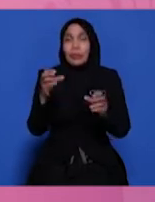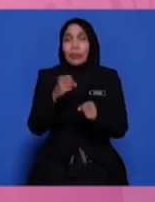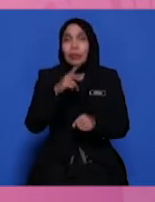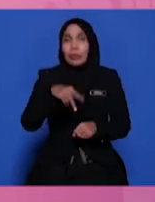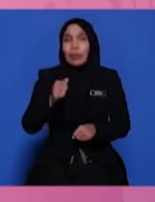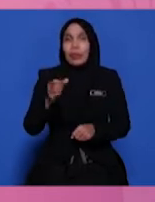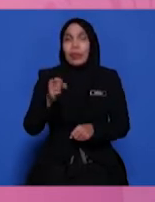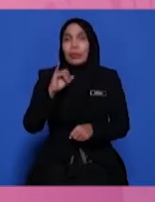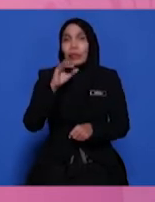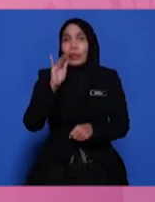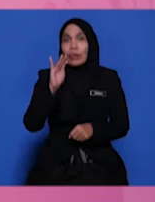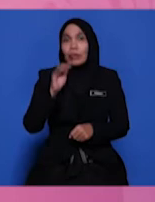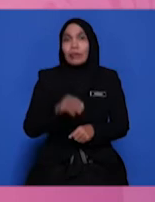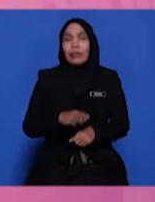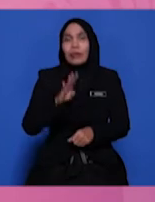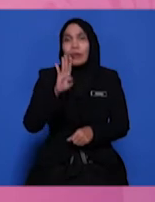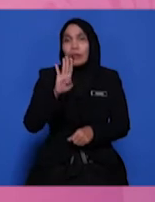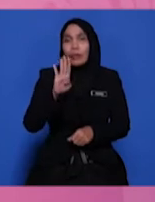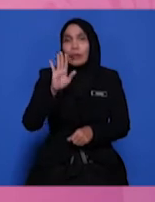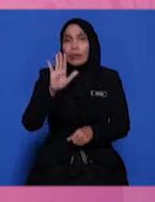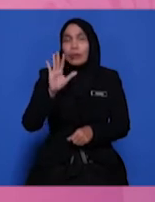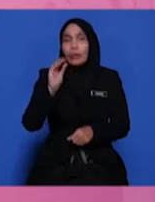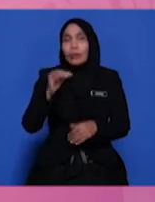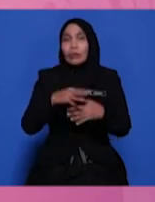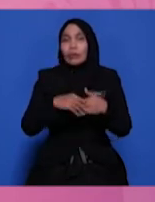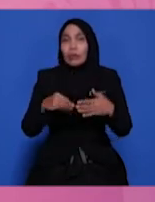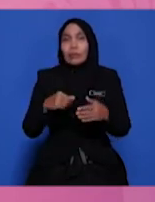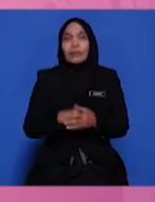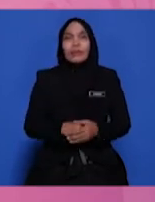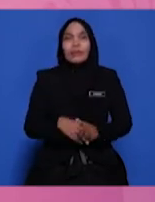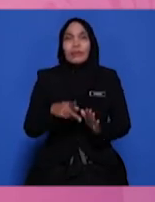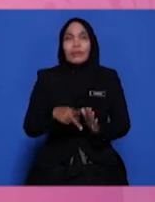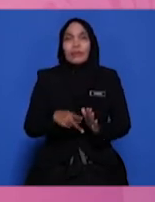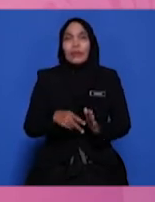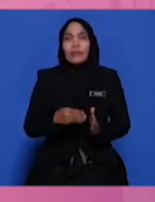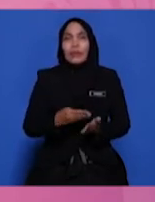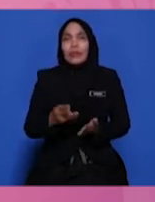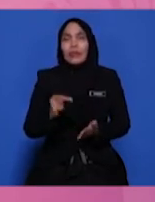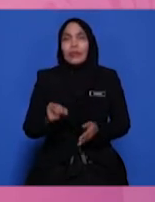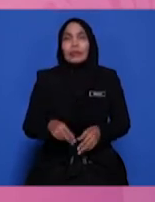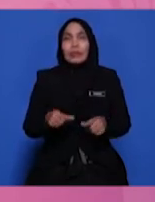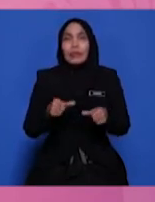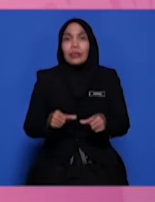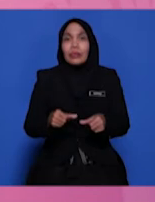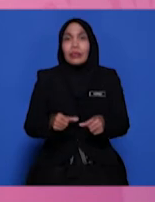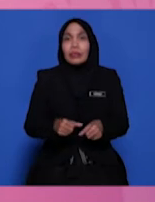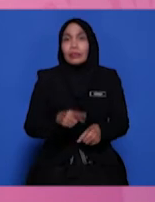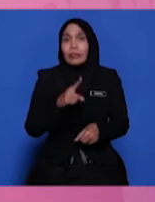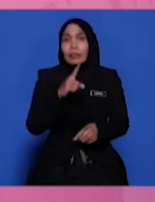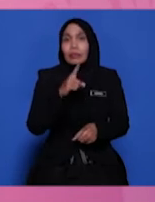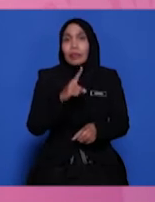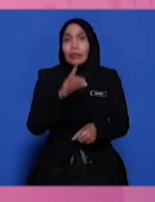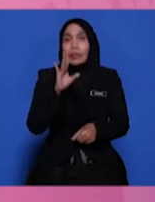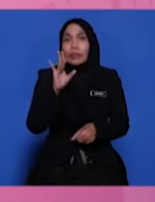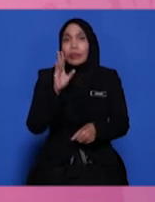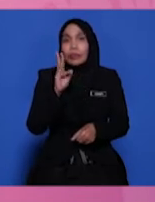RM1,680 dan perbelanjaan tidak tetap ialah RM400. Aliran tunai sama dengan jumlah